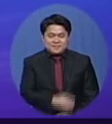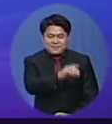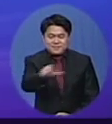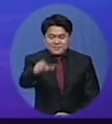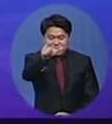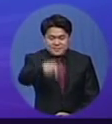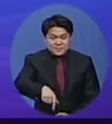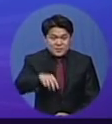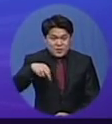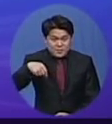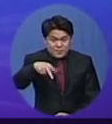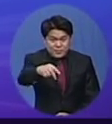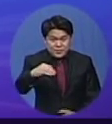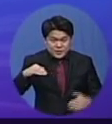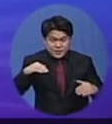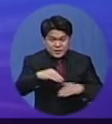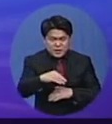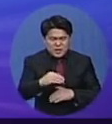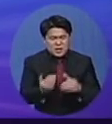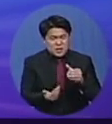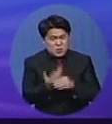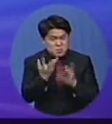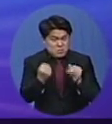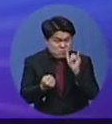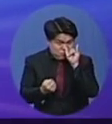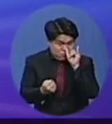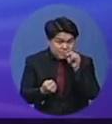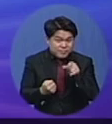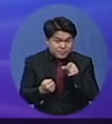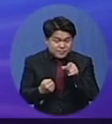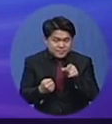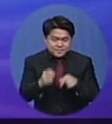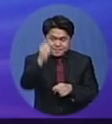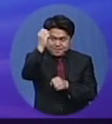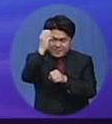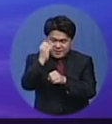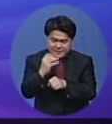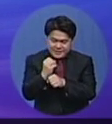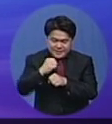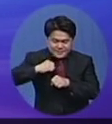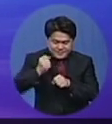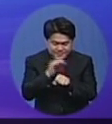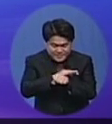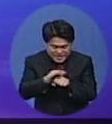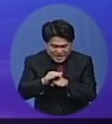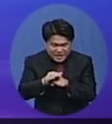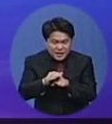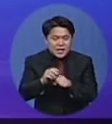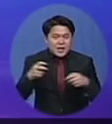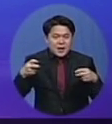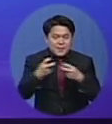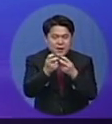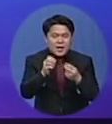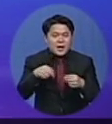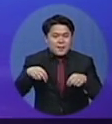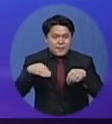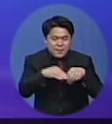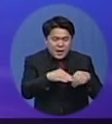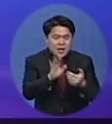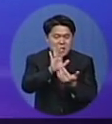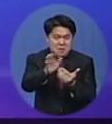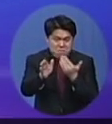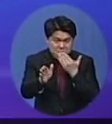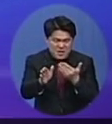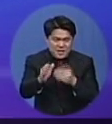교차로에서는 보행자와 차량 간의 사고가 자주 일어나죠. 신호만 잘 지켜도 교통사고를 예방할 수 있습니다.